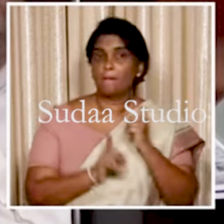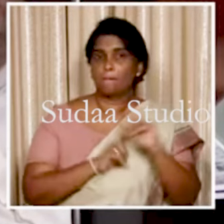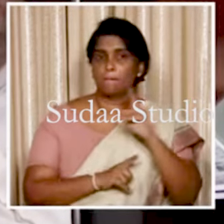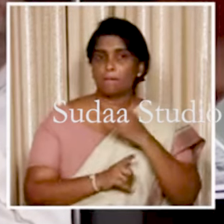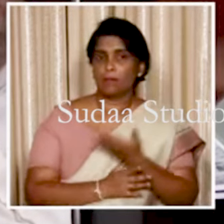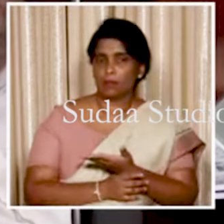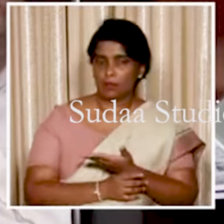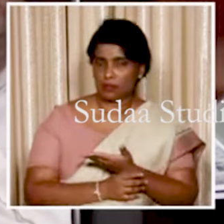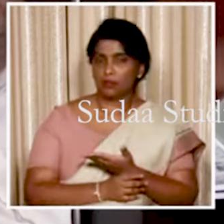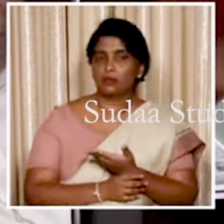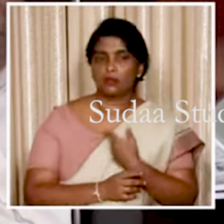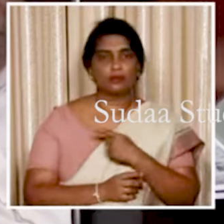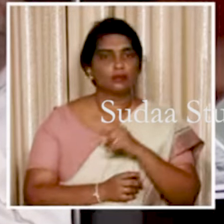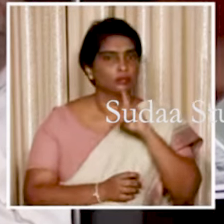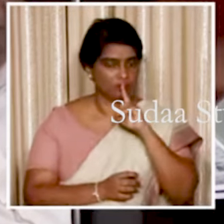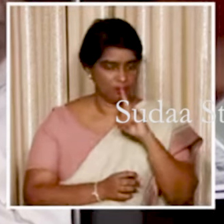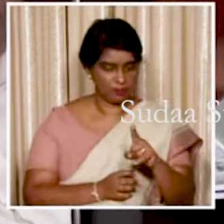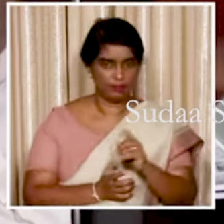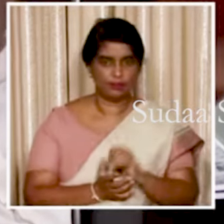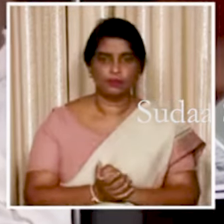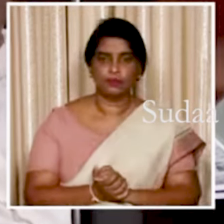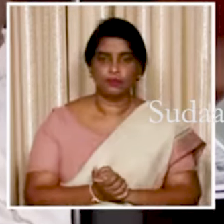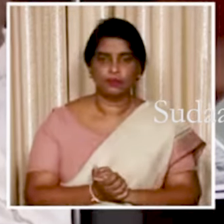පාර්ලිමේන්තුවට මම ඉල්ලීමක් කරනවා